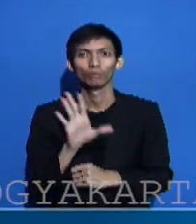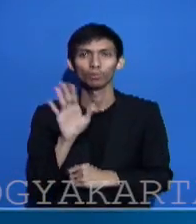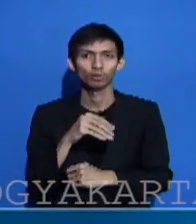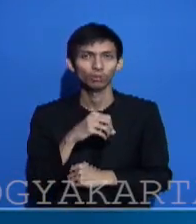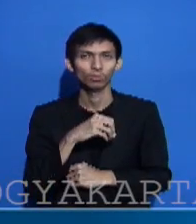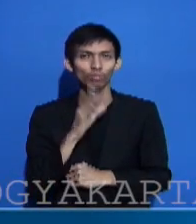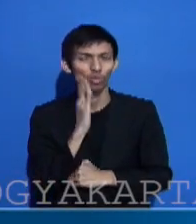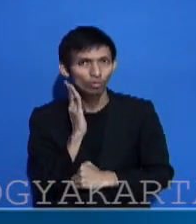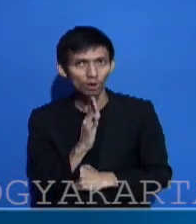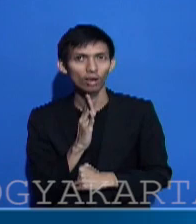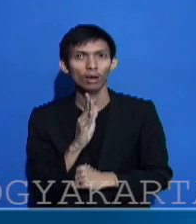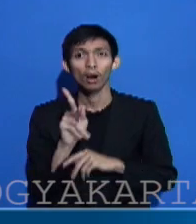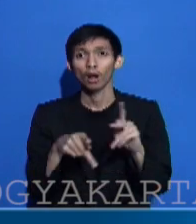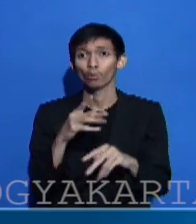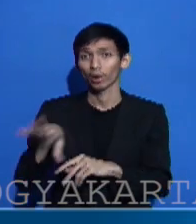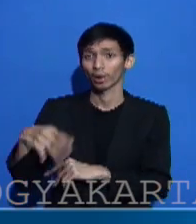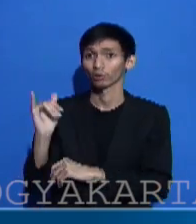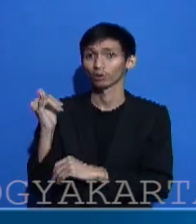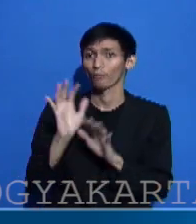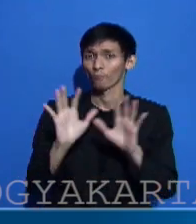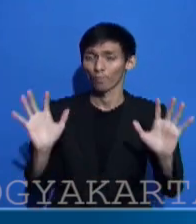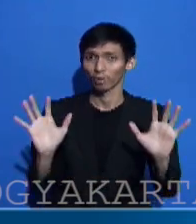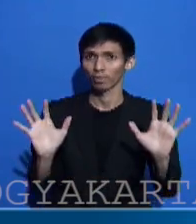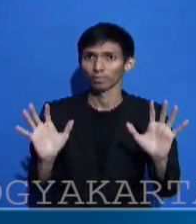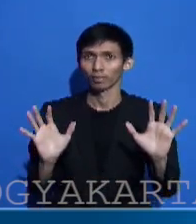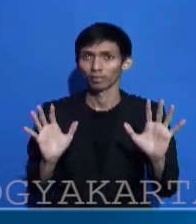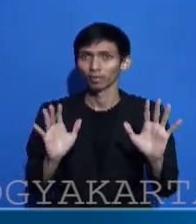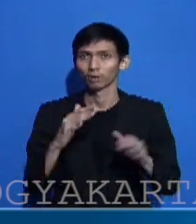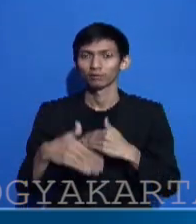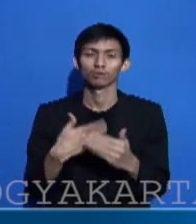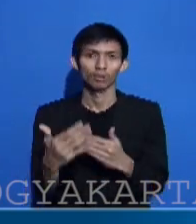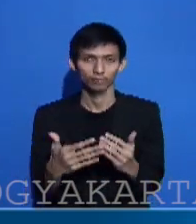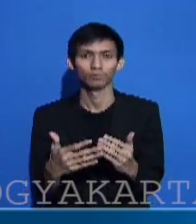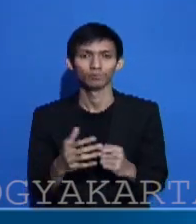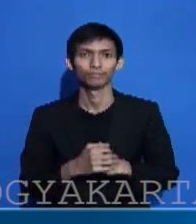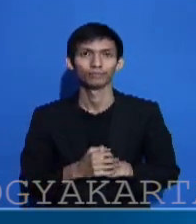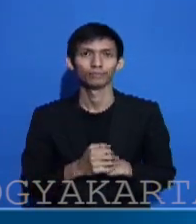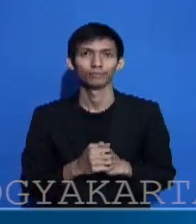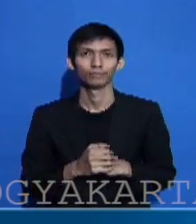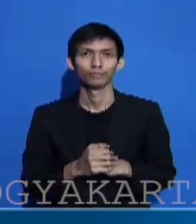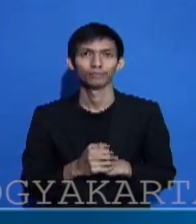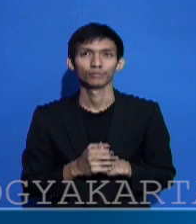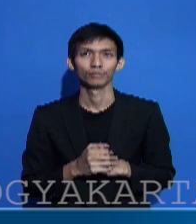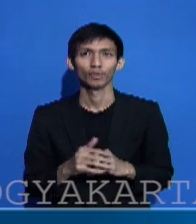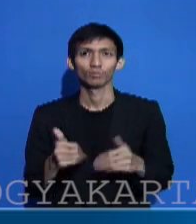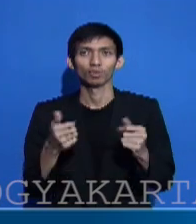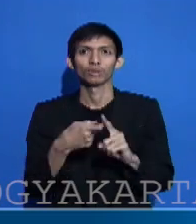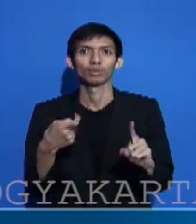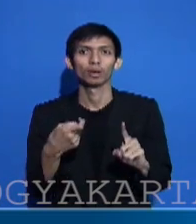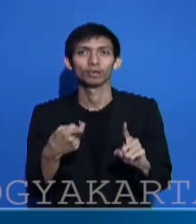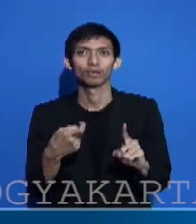sekali SSB yang dikelola oleh klub, baik dari Liga 3 ataupun